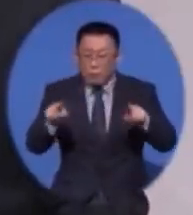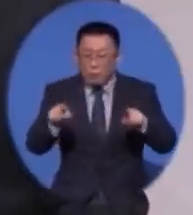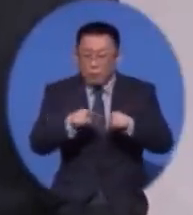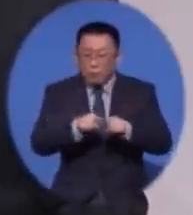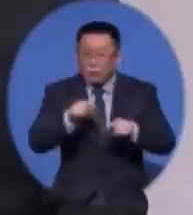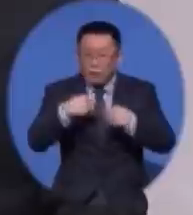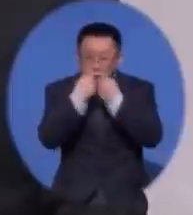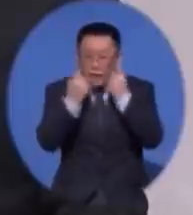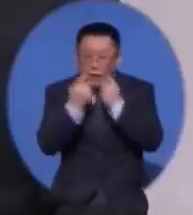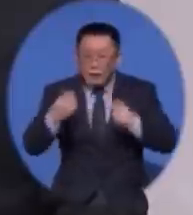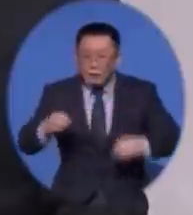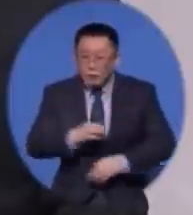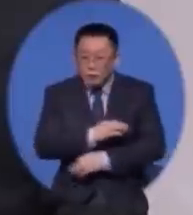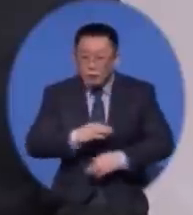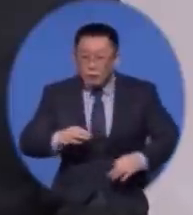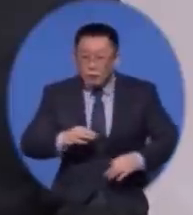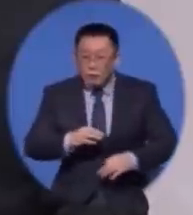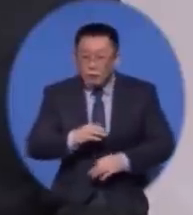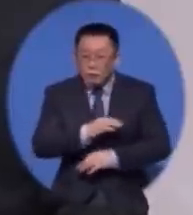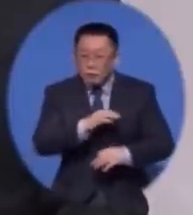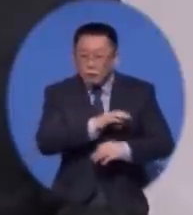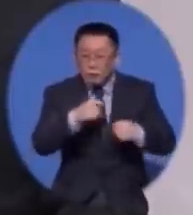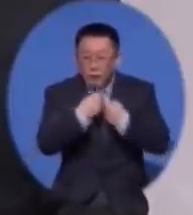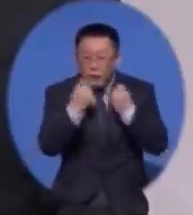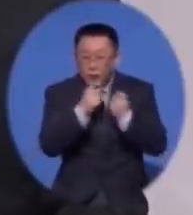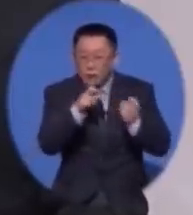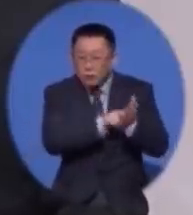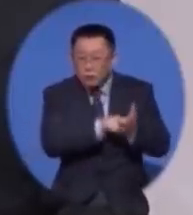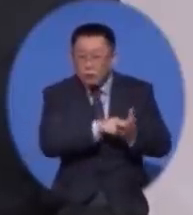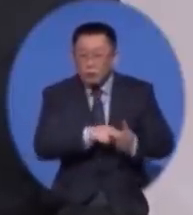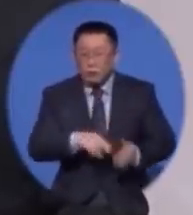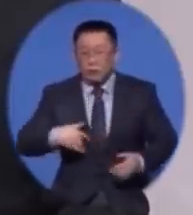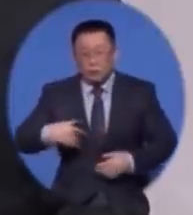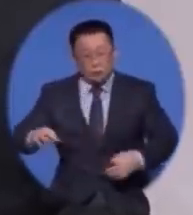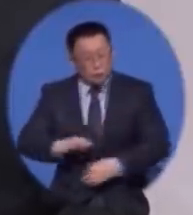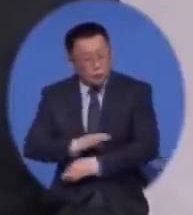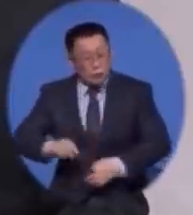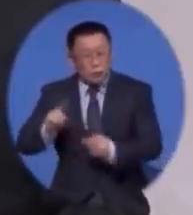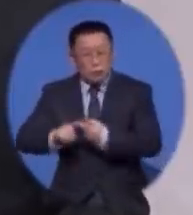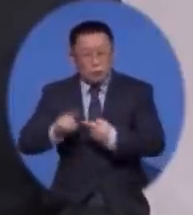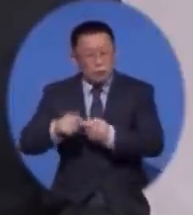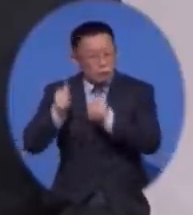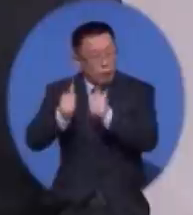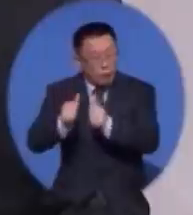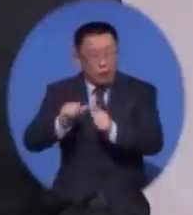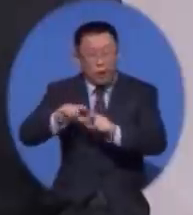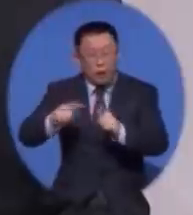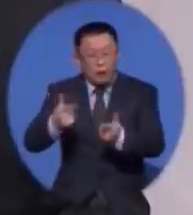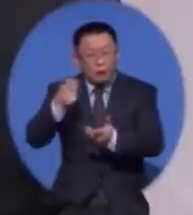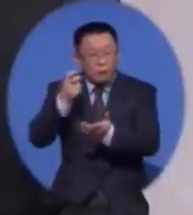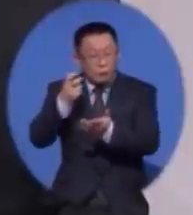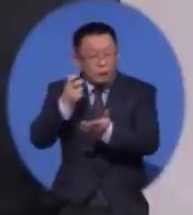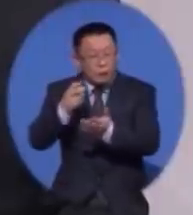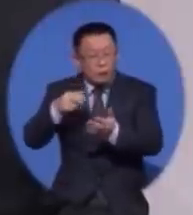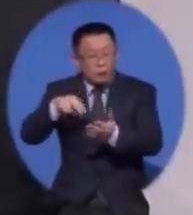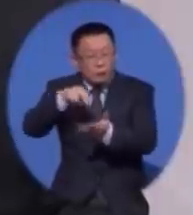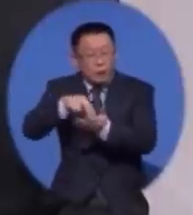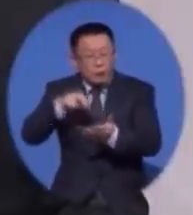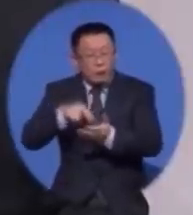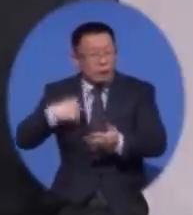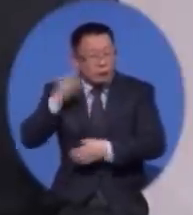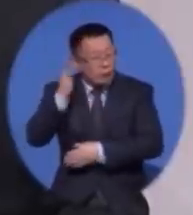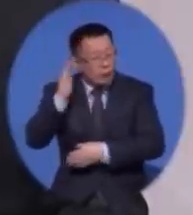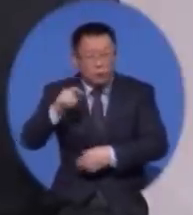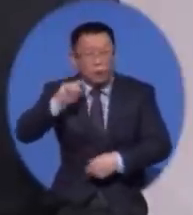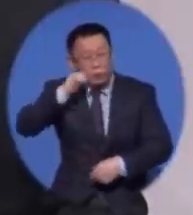개인의 비리는 명확하게 얘기하지 않았습니까? 문제고, 비리 문제를 제가 뭐 판사가 아닌데 이러쿵저러쿵 할 수는 없는